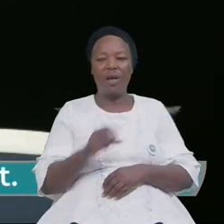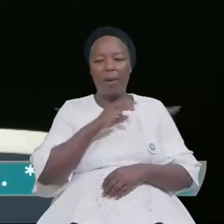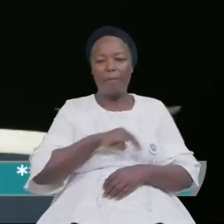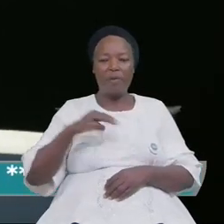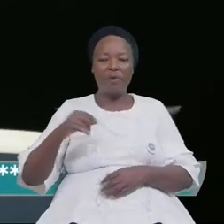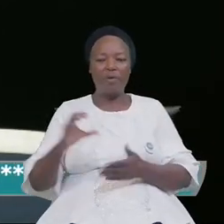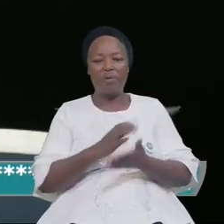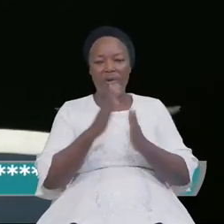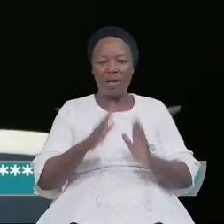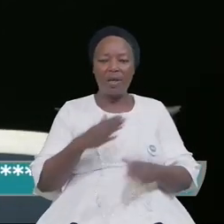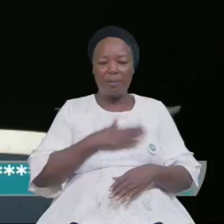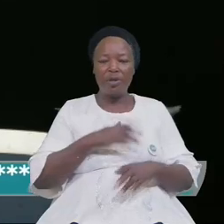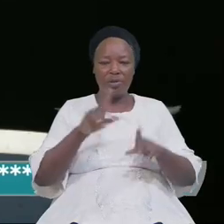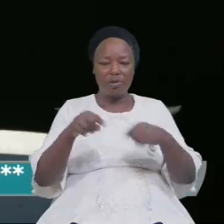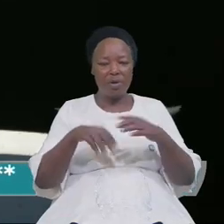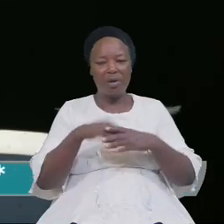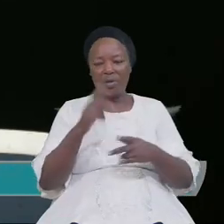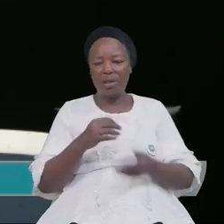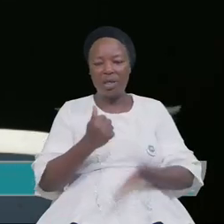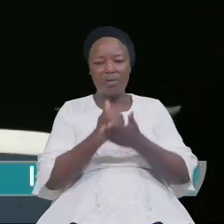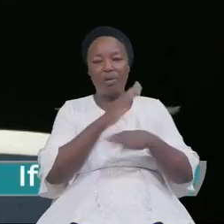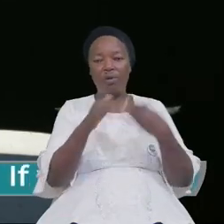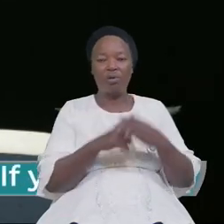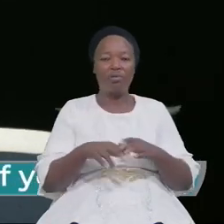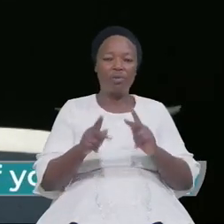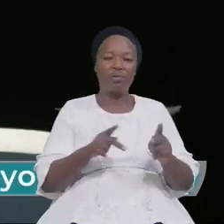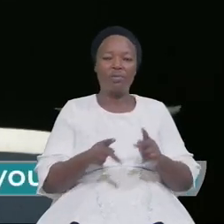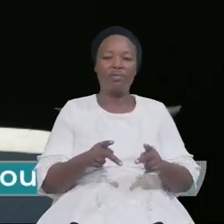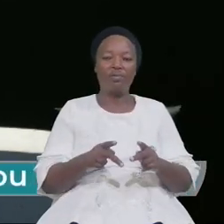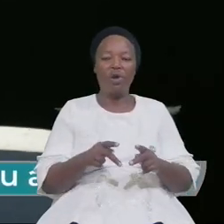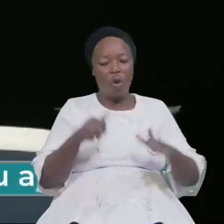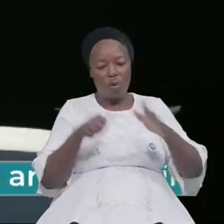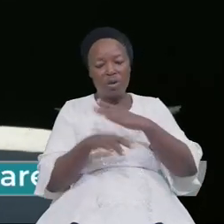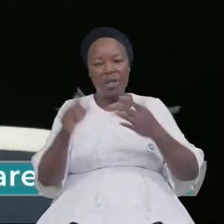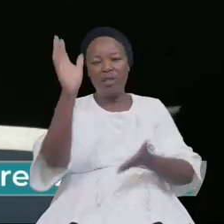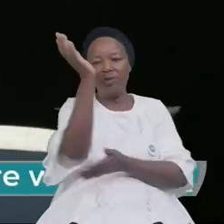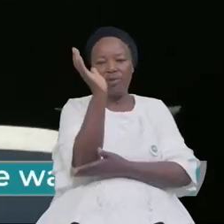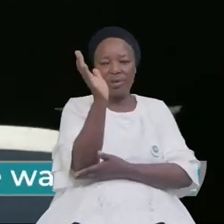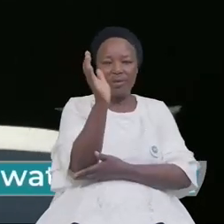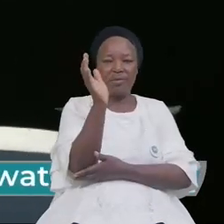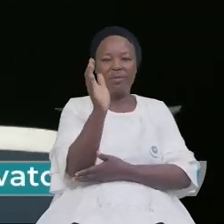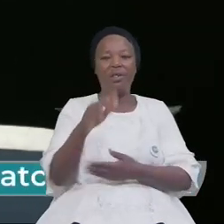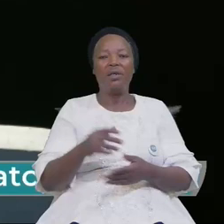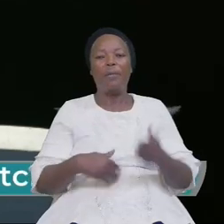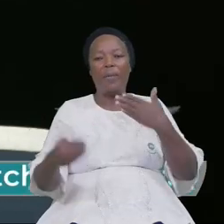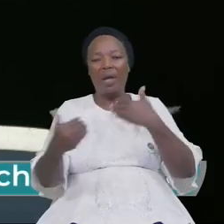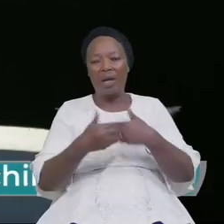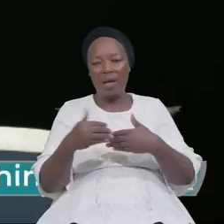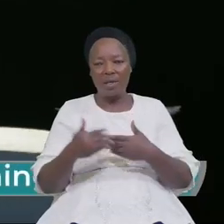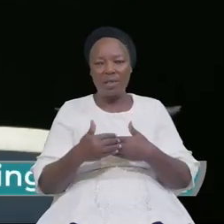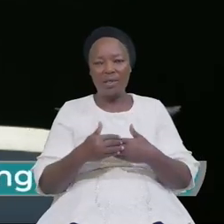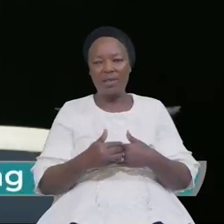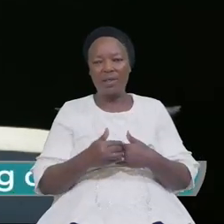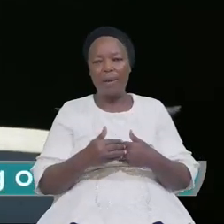les membres de la chorale assistés à pouvoir prendre le nom et